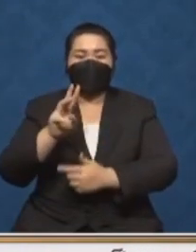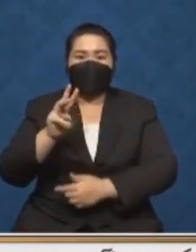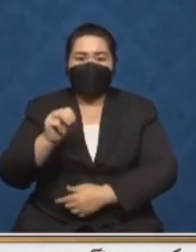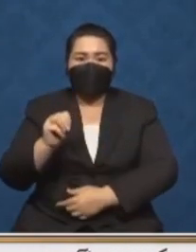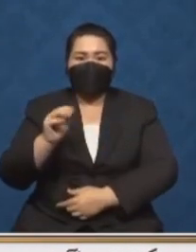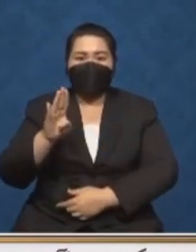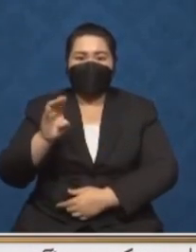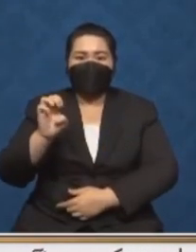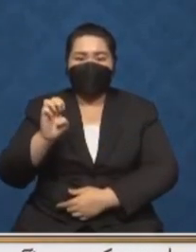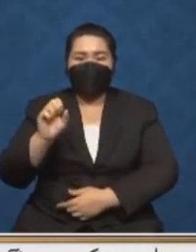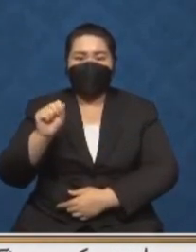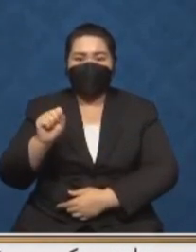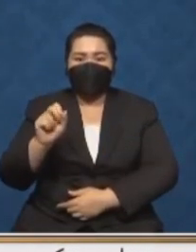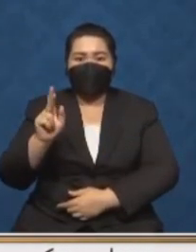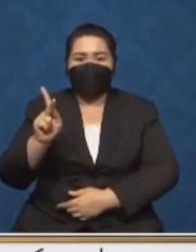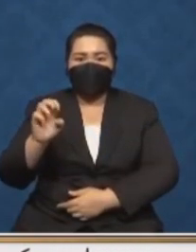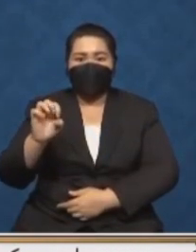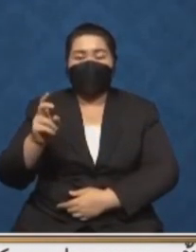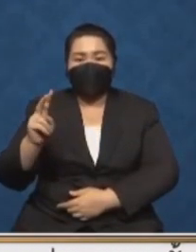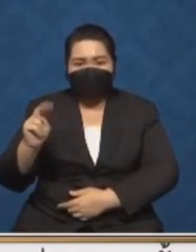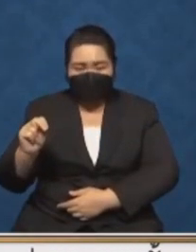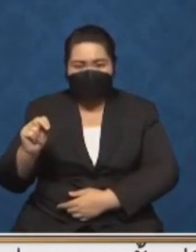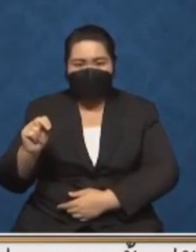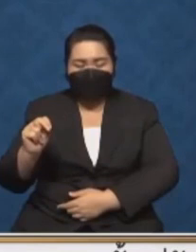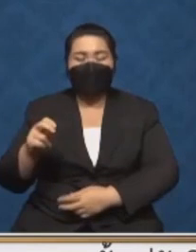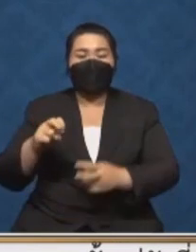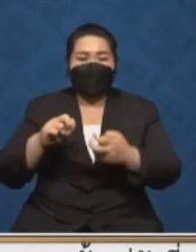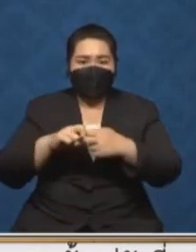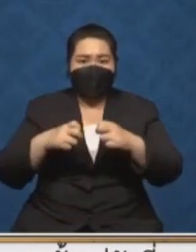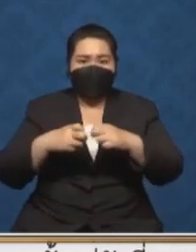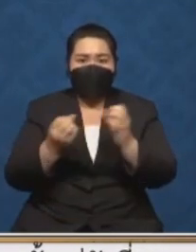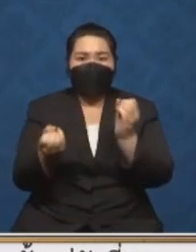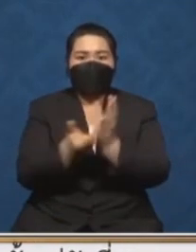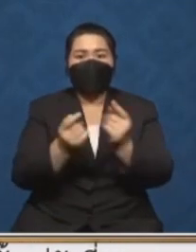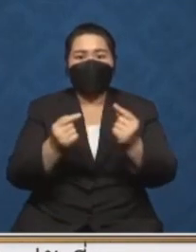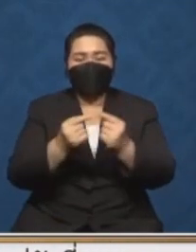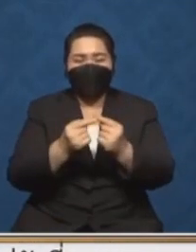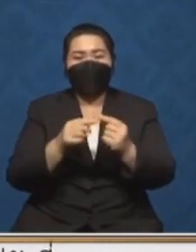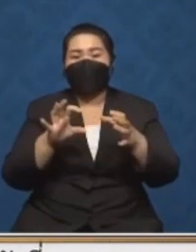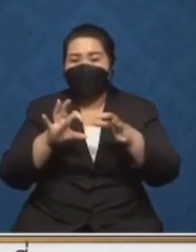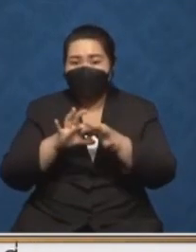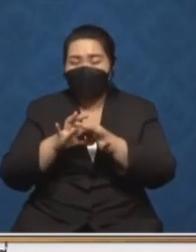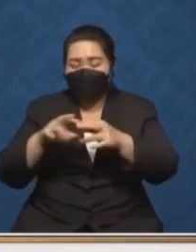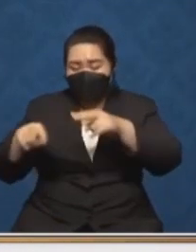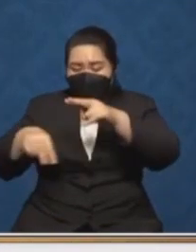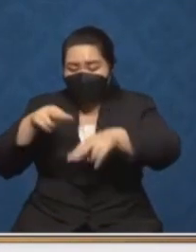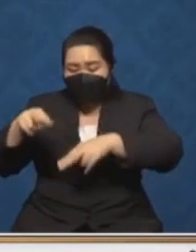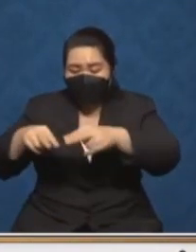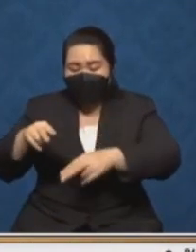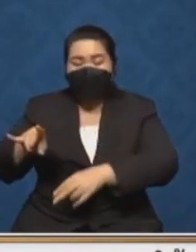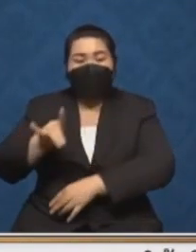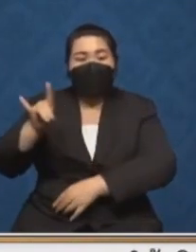ถือเป็นภัยพบัตรที่ส่งผลกระทบต่ออุตสาหกรามด้านประสุษัต